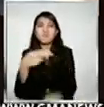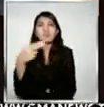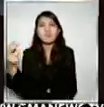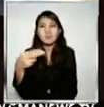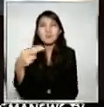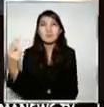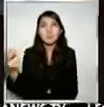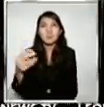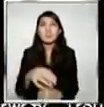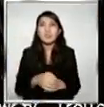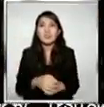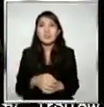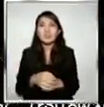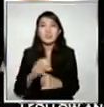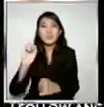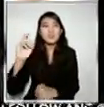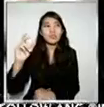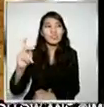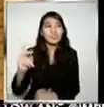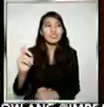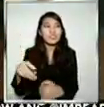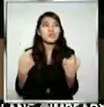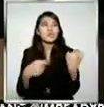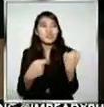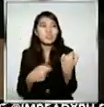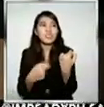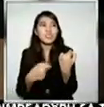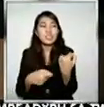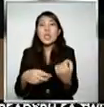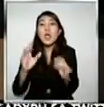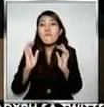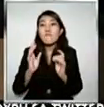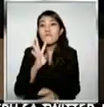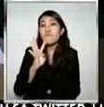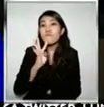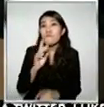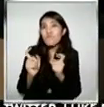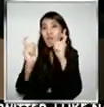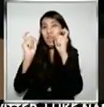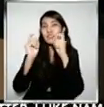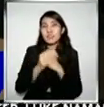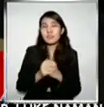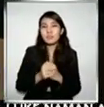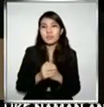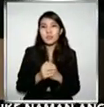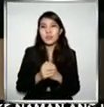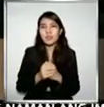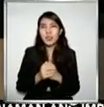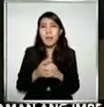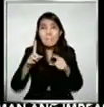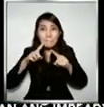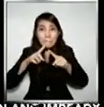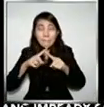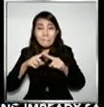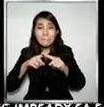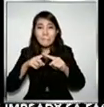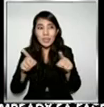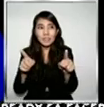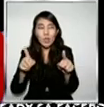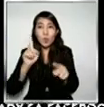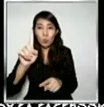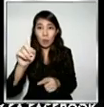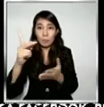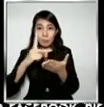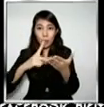para naka-aeroplano sa tunog ng gitara. Pero para kay Julie Ann. Yung isang part po, yung kay Kuya Glock, yun yung usually na kinakanta ko.